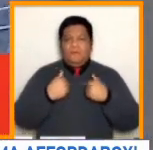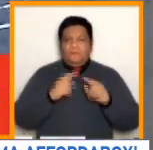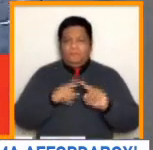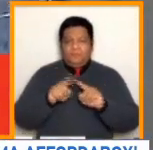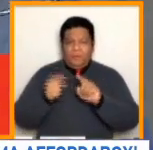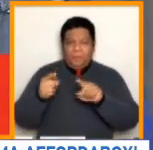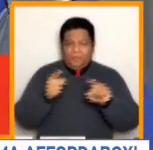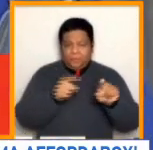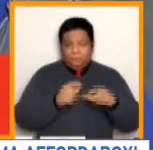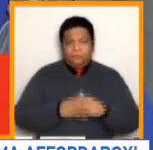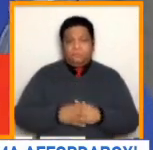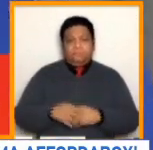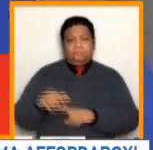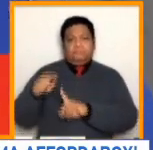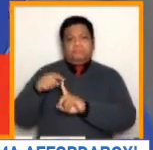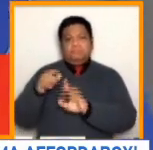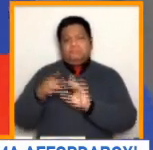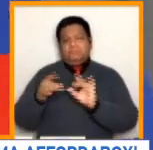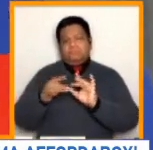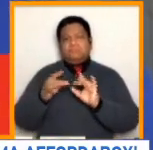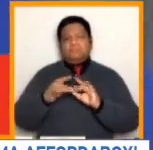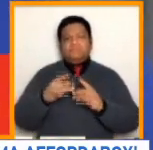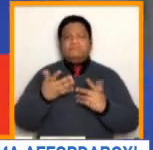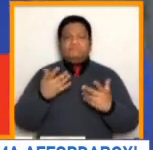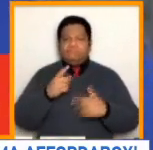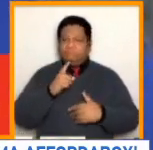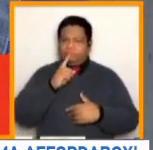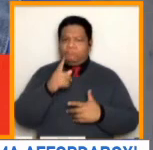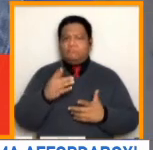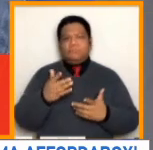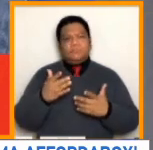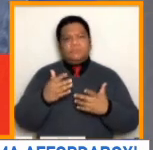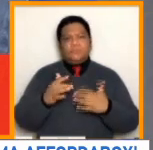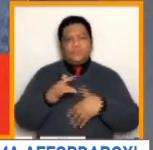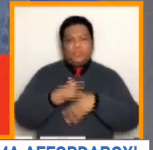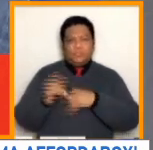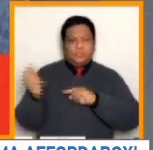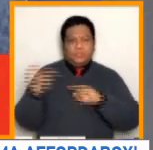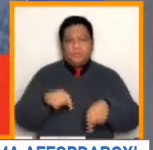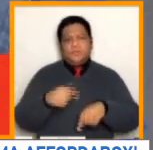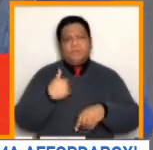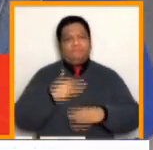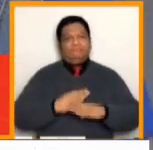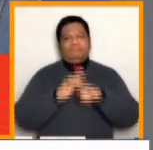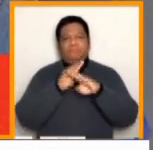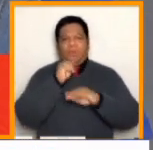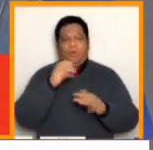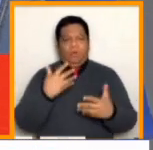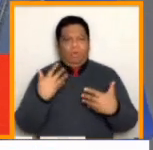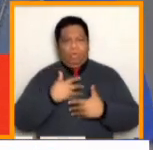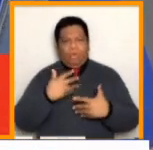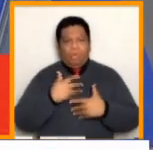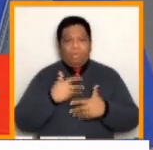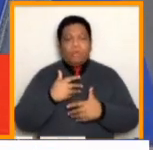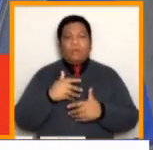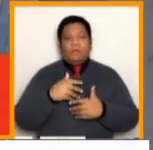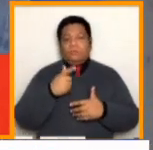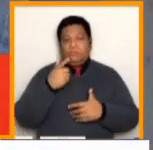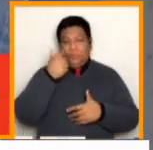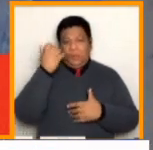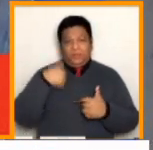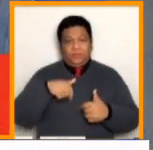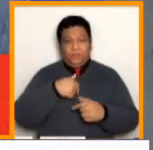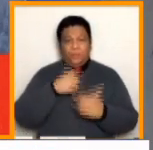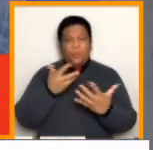safety. Yun, para hindi kami matatakot. Kasi yung ito talaga gusto namin eh, itong